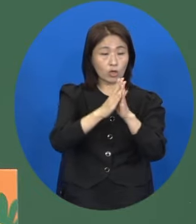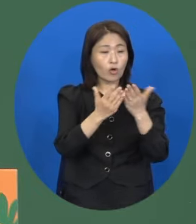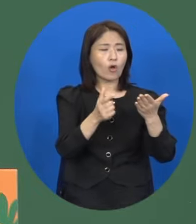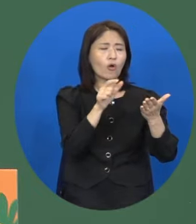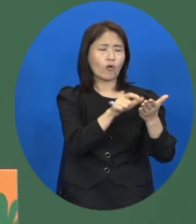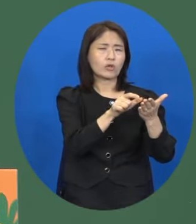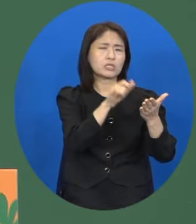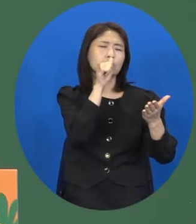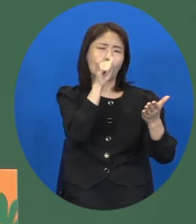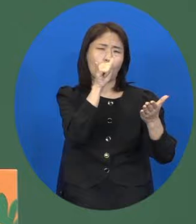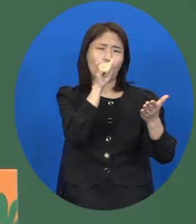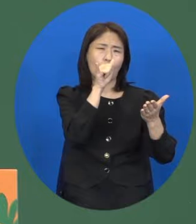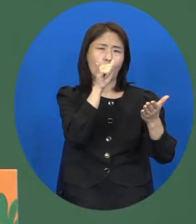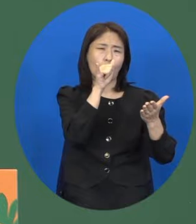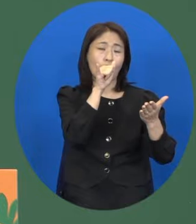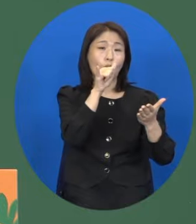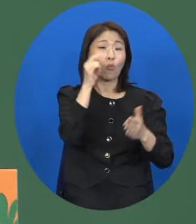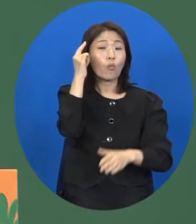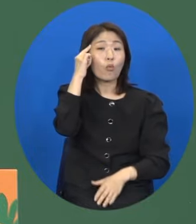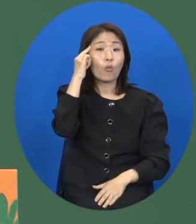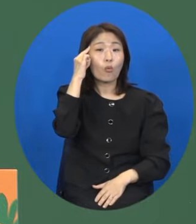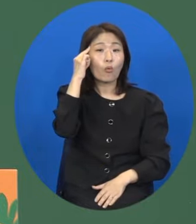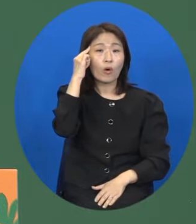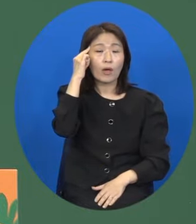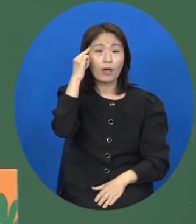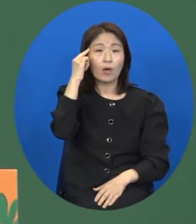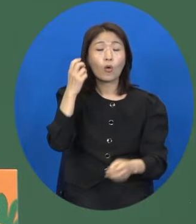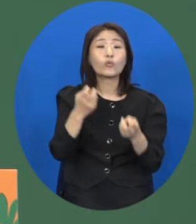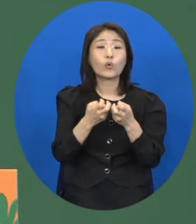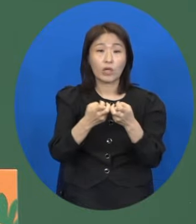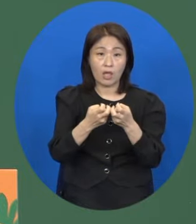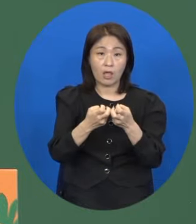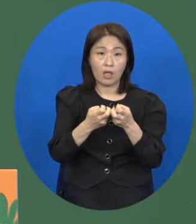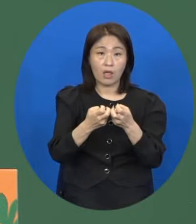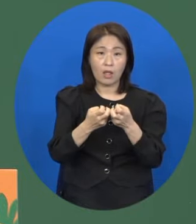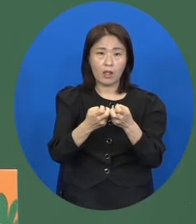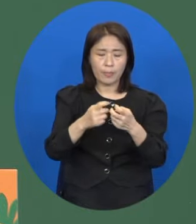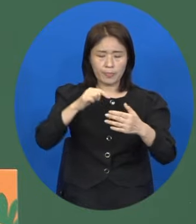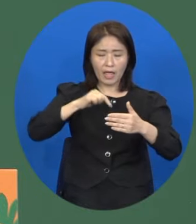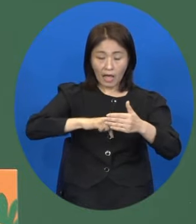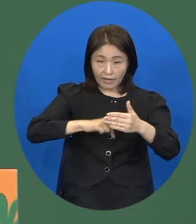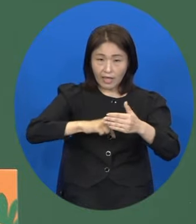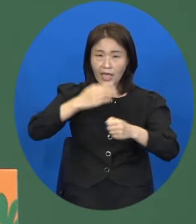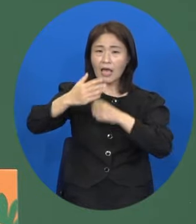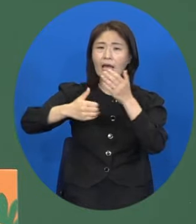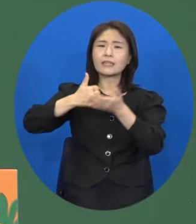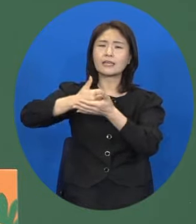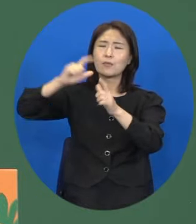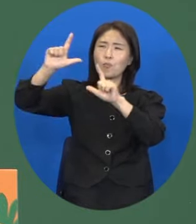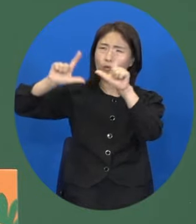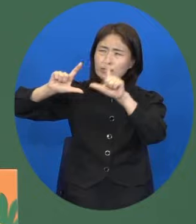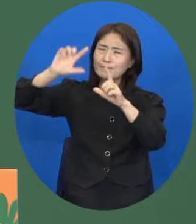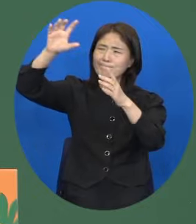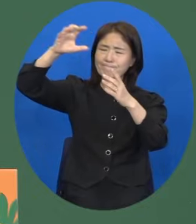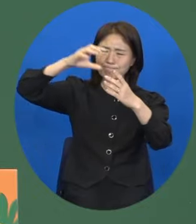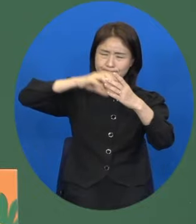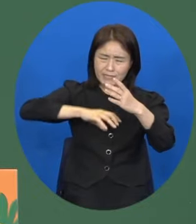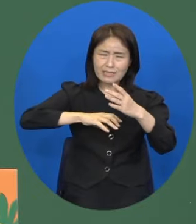저와 여러분에게 이야기합니다. 어떻게 그럴 수 있겠습니까? 우리 안에 하나님 형상이 있기